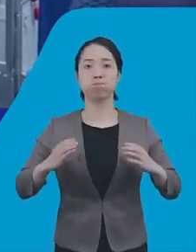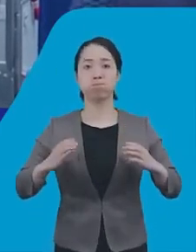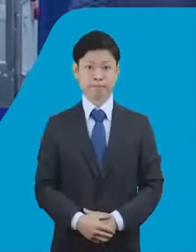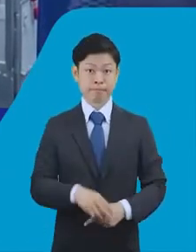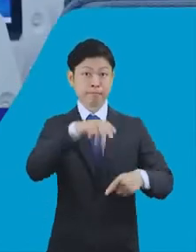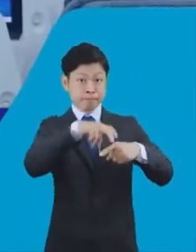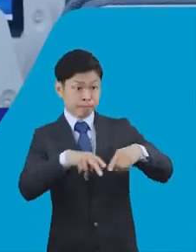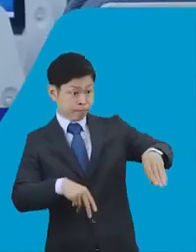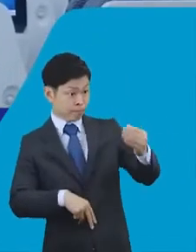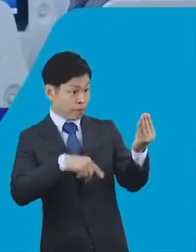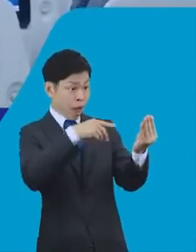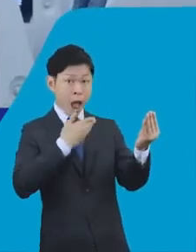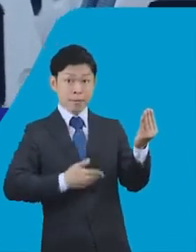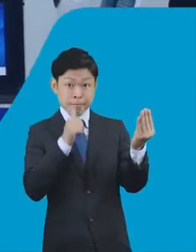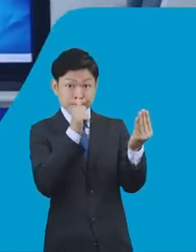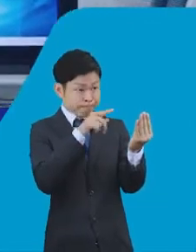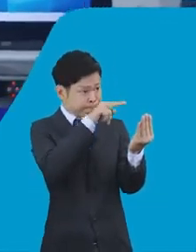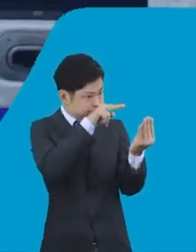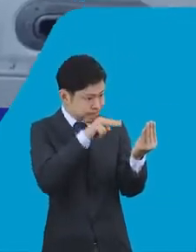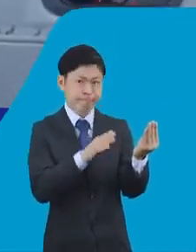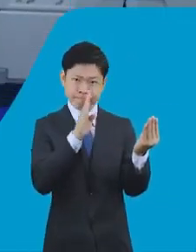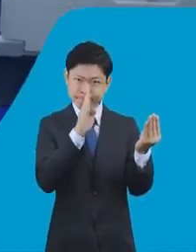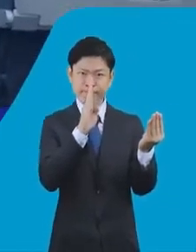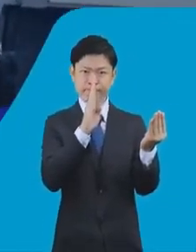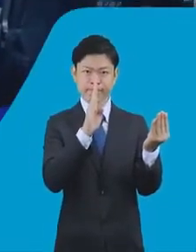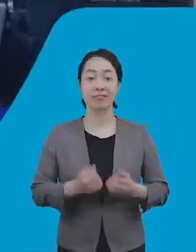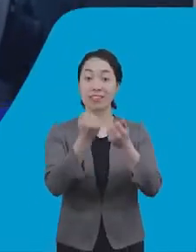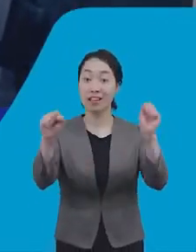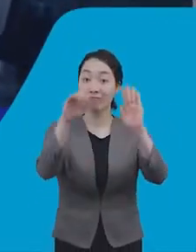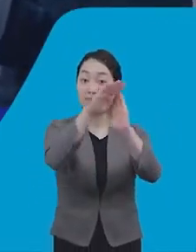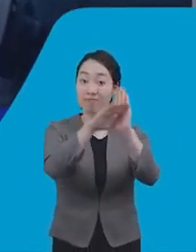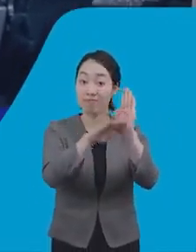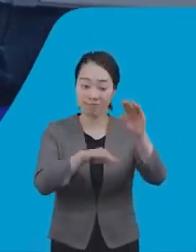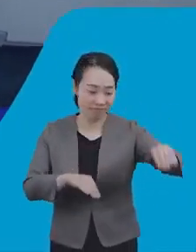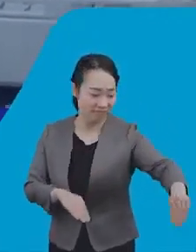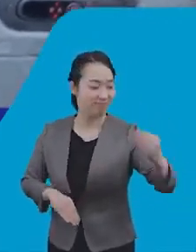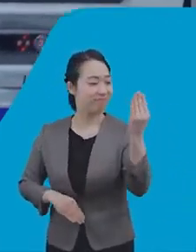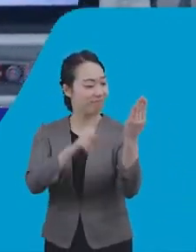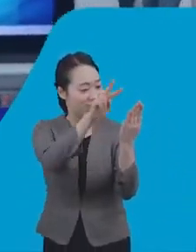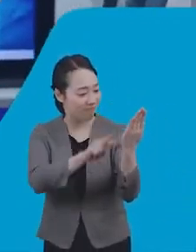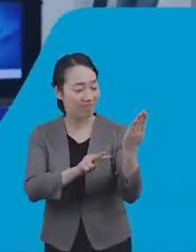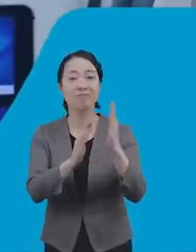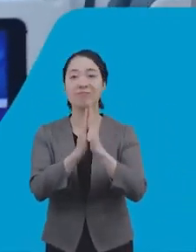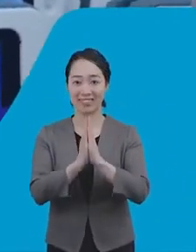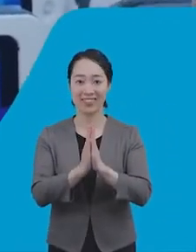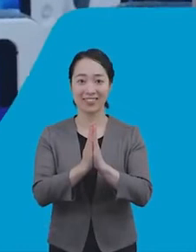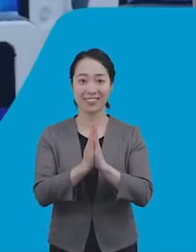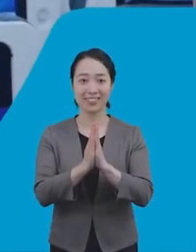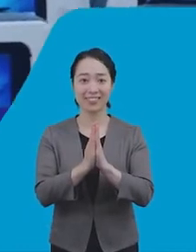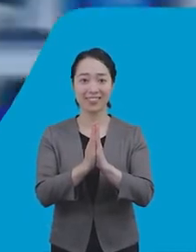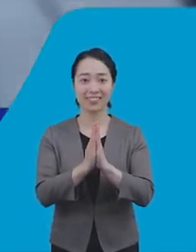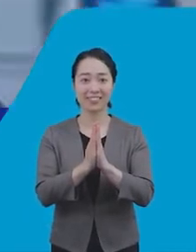the tubes. 座席ポケットの安全のしおりをご覧ください。 Please look at the safety instructions card in your seat pocket.